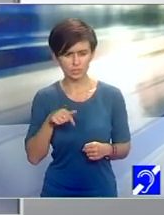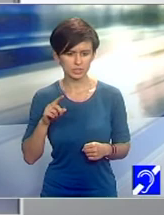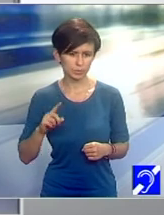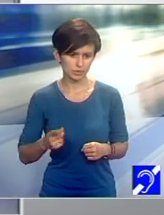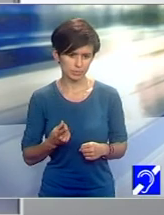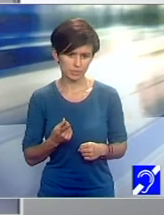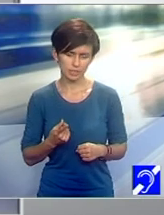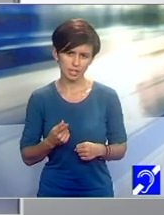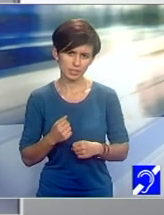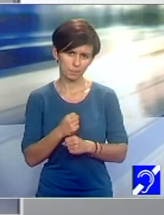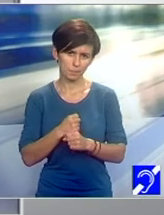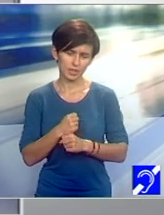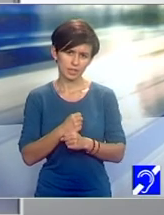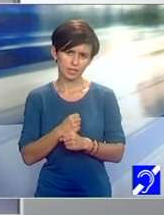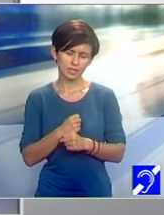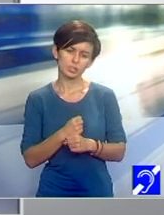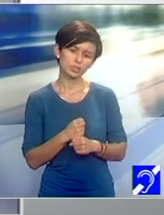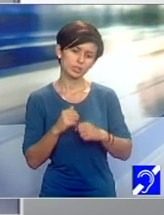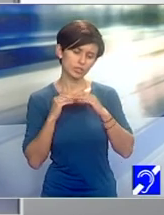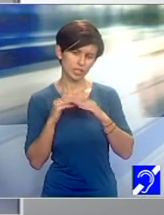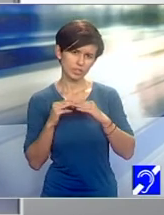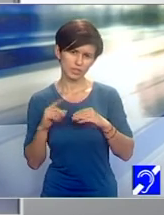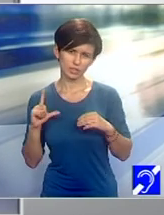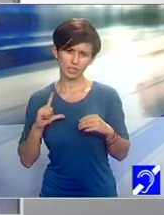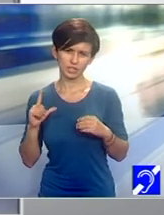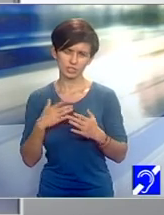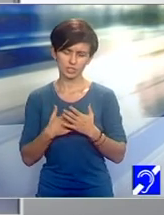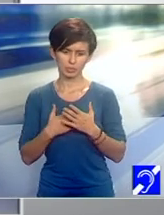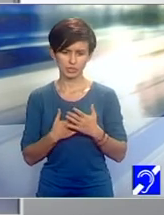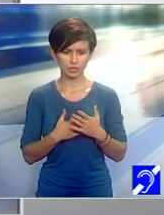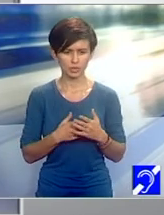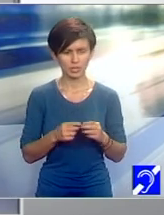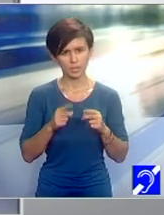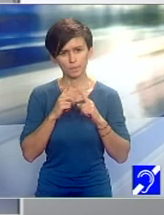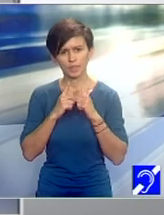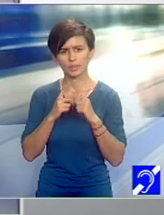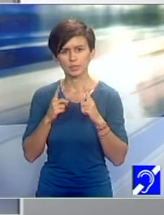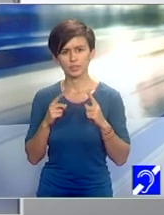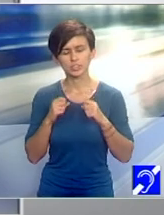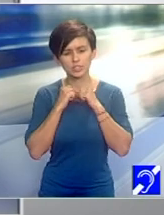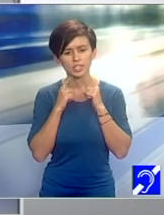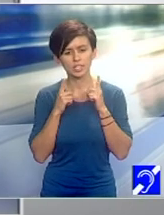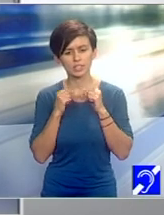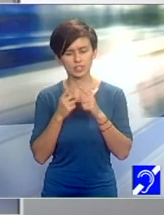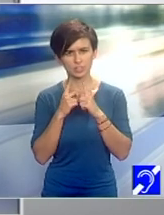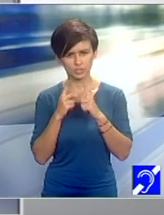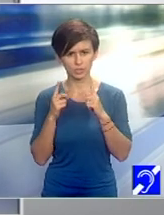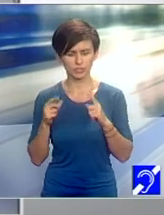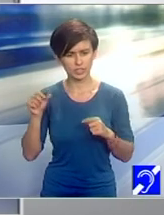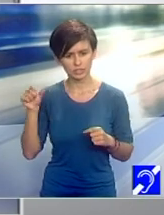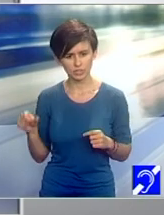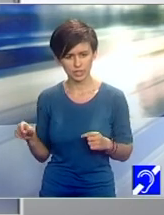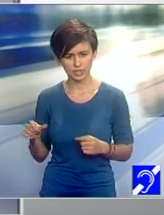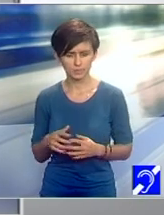posibilitate de studiu licență pentru învățătoare și educatoare în limba germană. De aceea, în